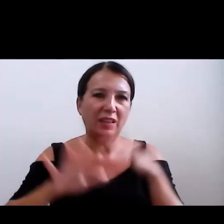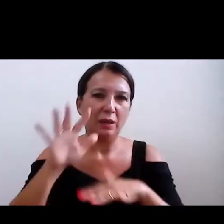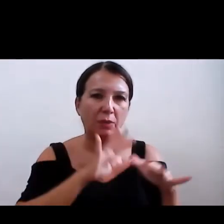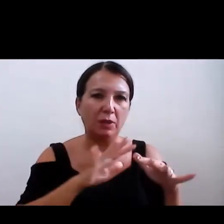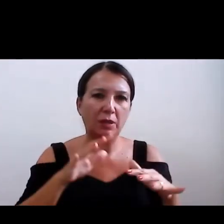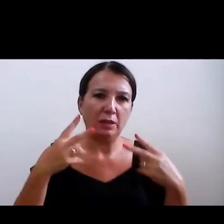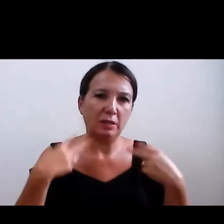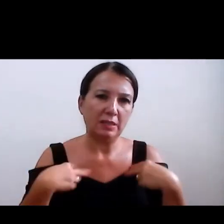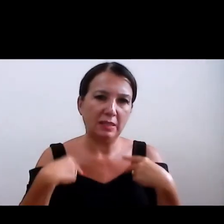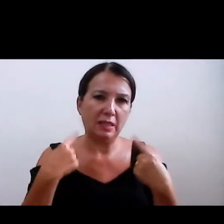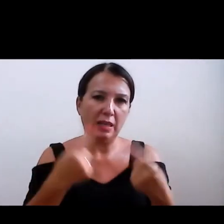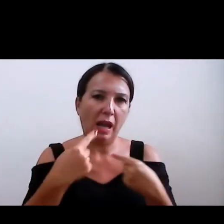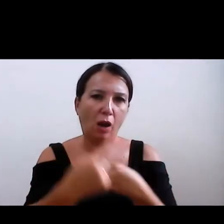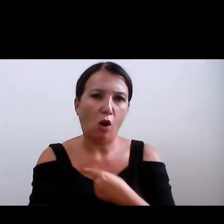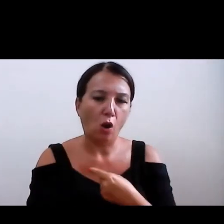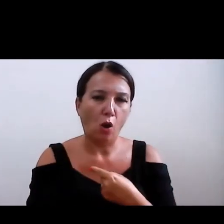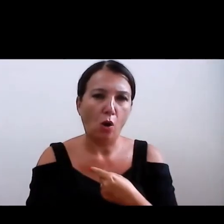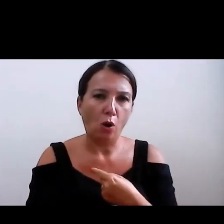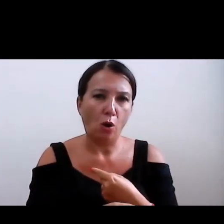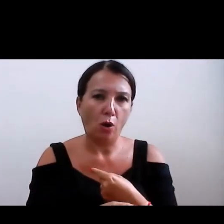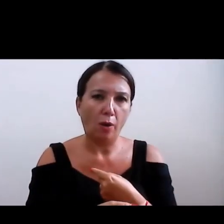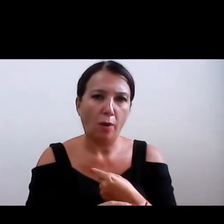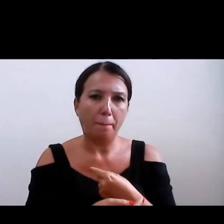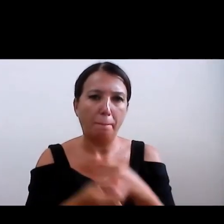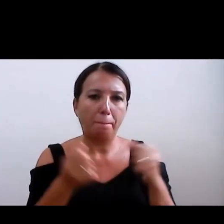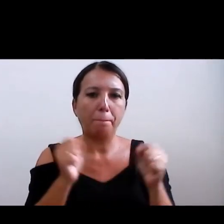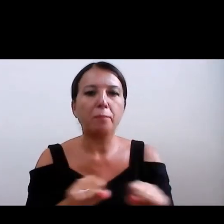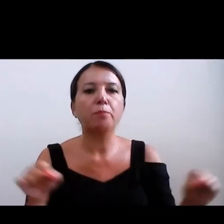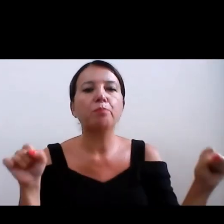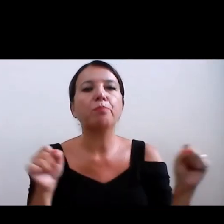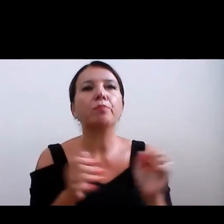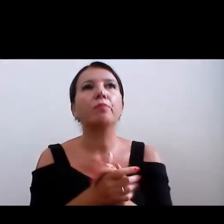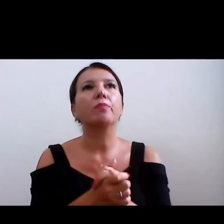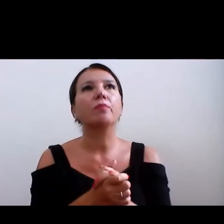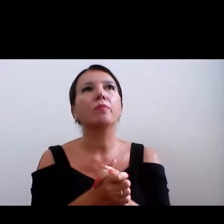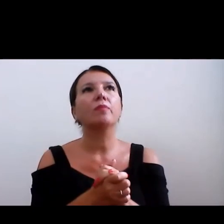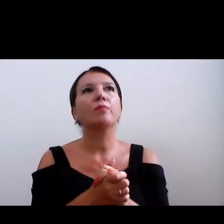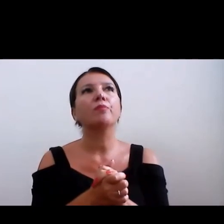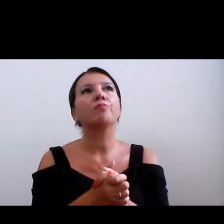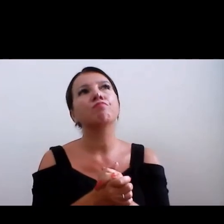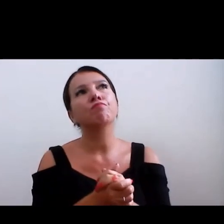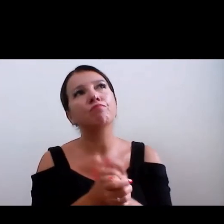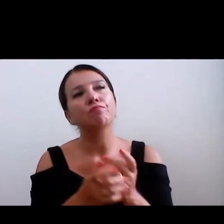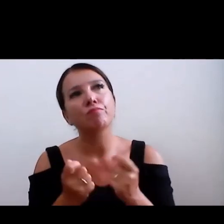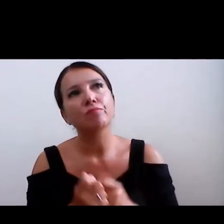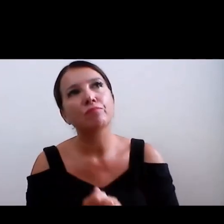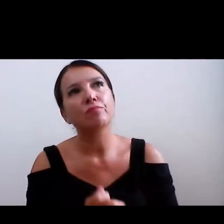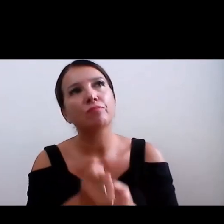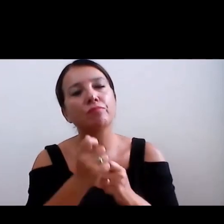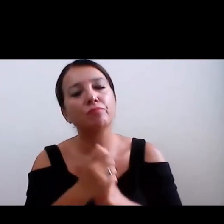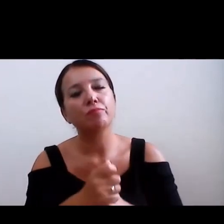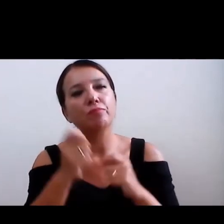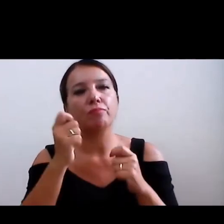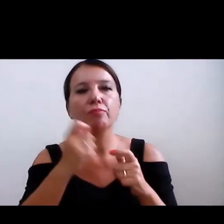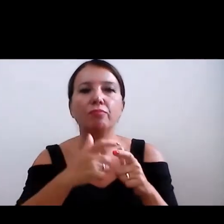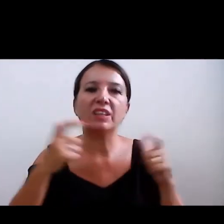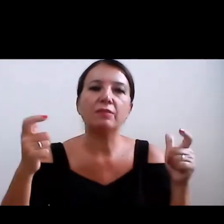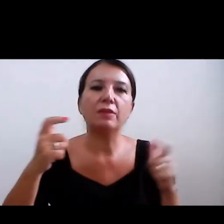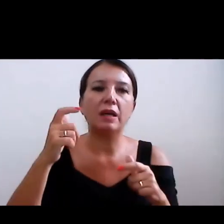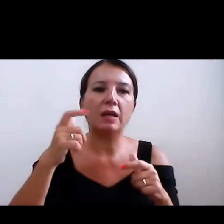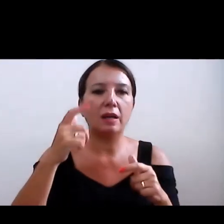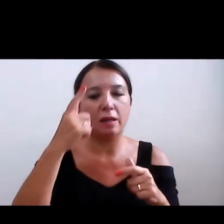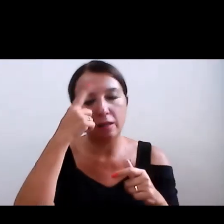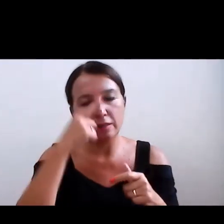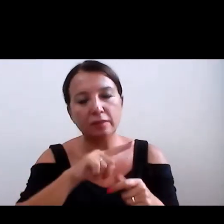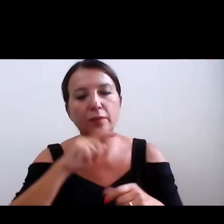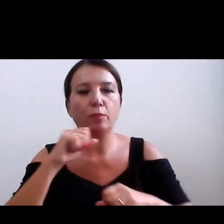che potrebbe, come dire, dare un'ulteriore spinta allo sviluppo e all'adozione di